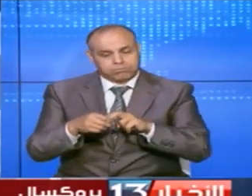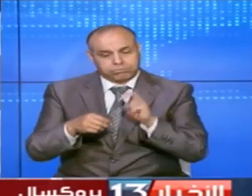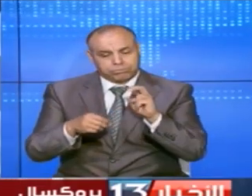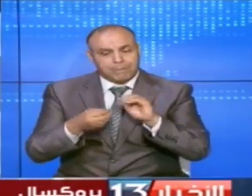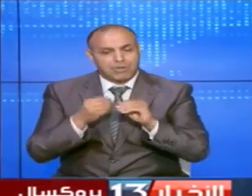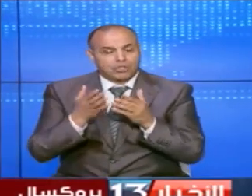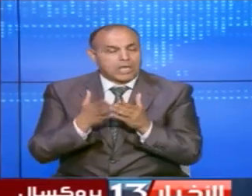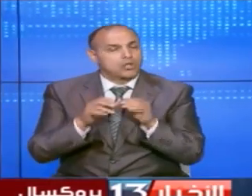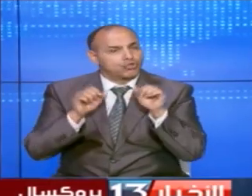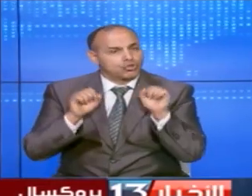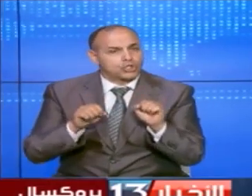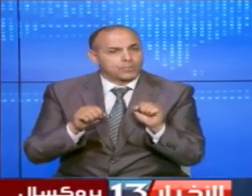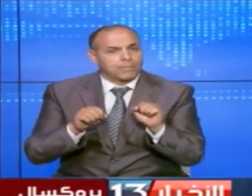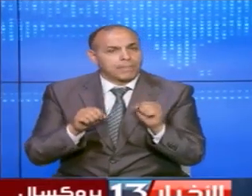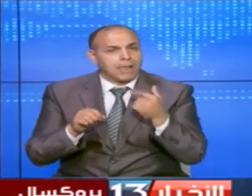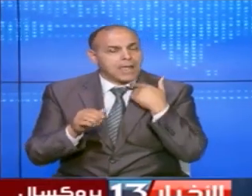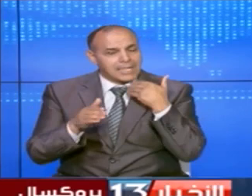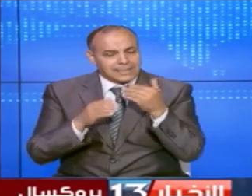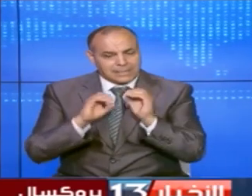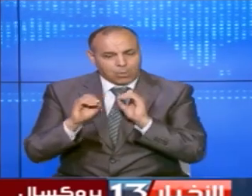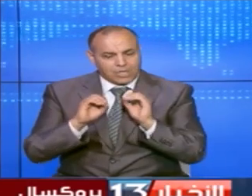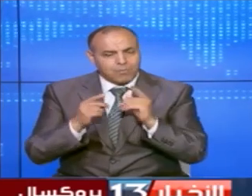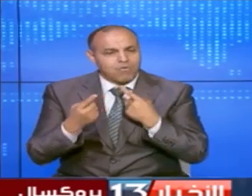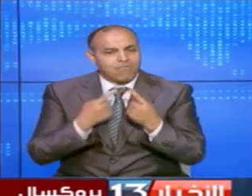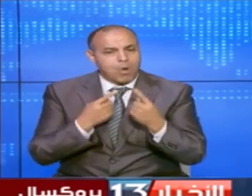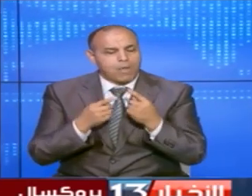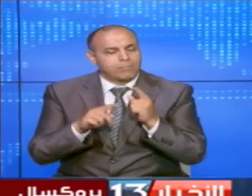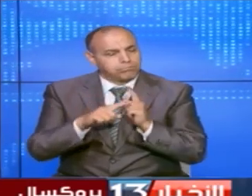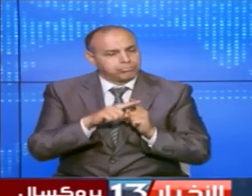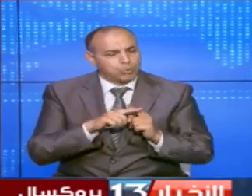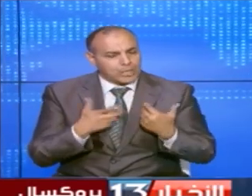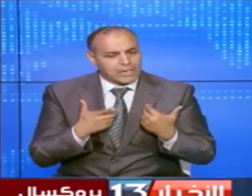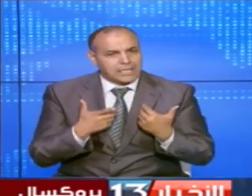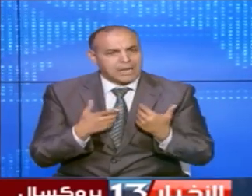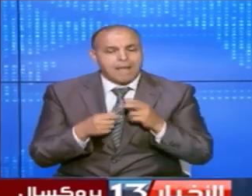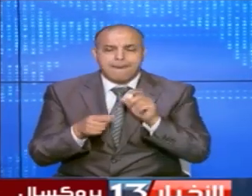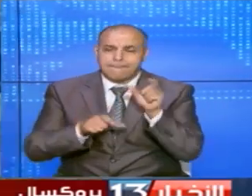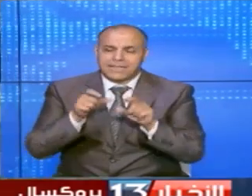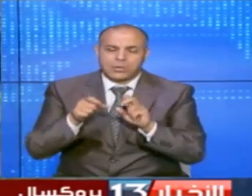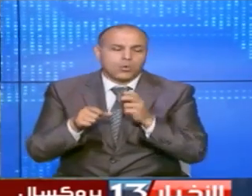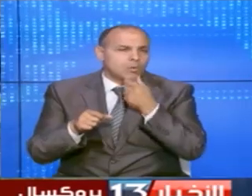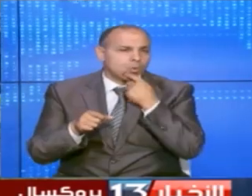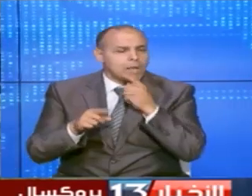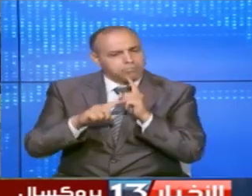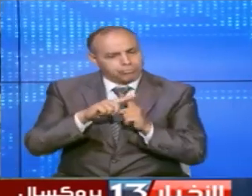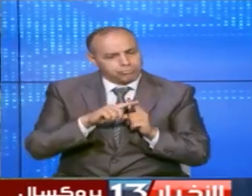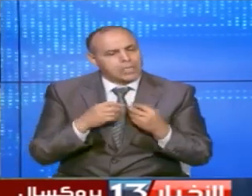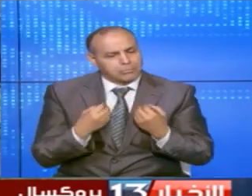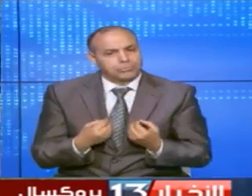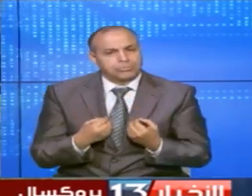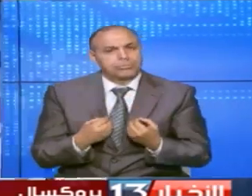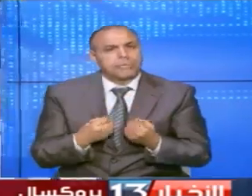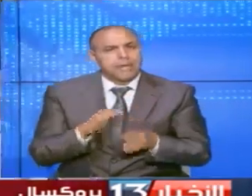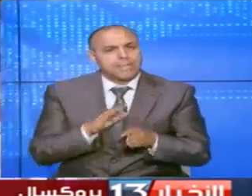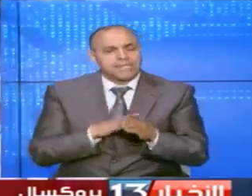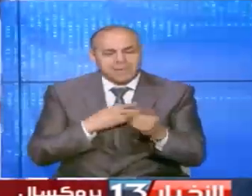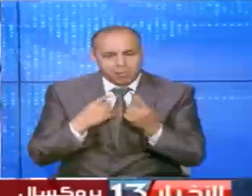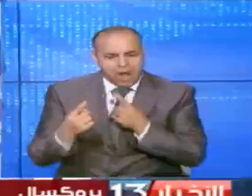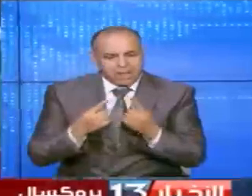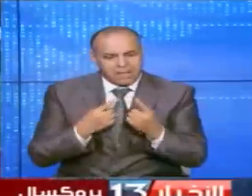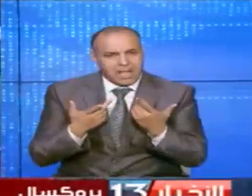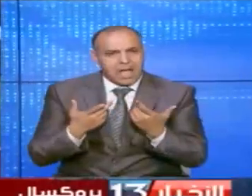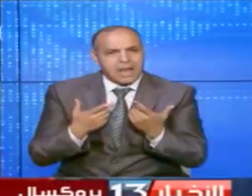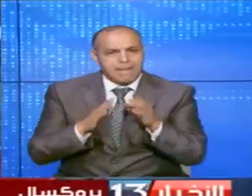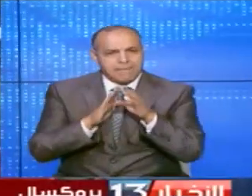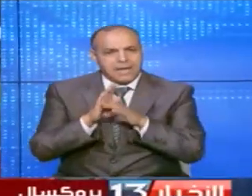المازق ممكن وان تواصل المفاوضات امر ايجابي وبدا البريطانيون اكثر ايجابيه منذ بدء المحادثات حول